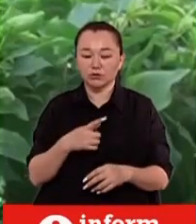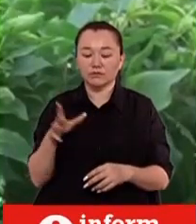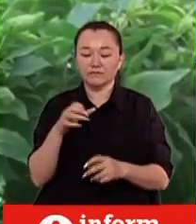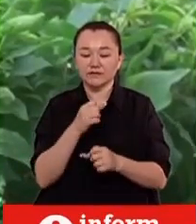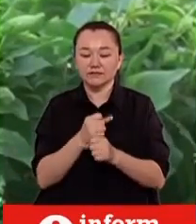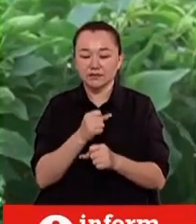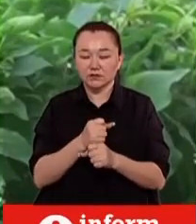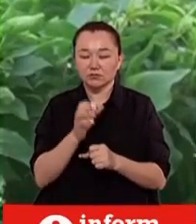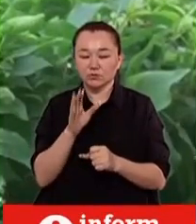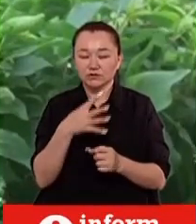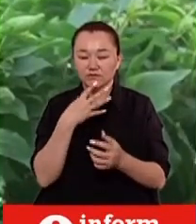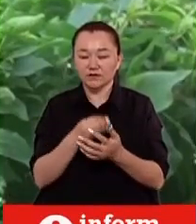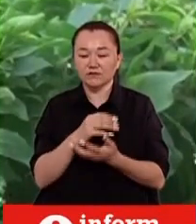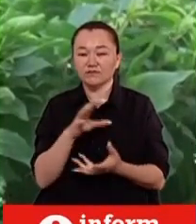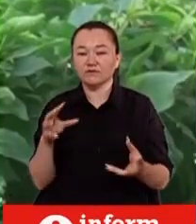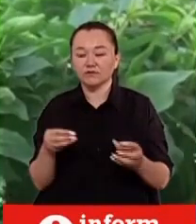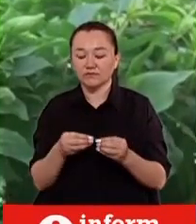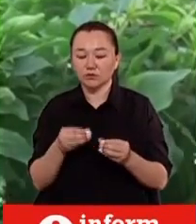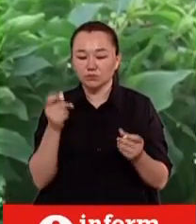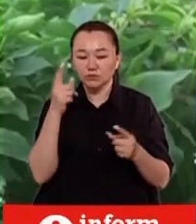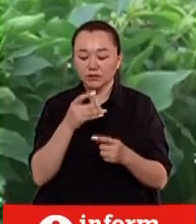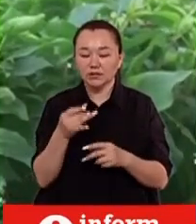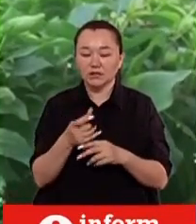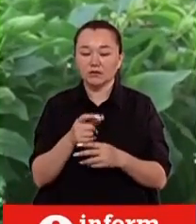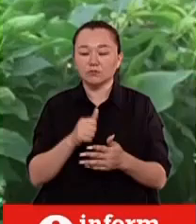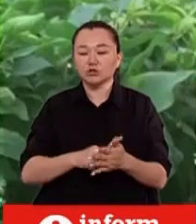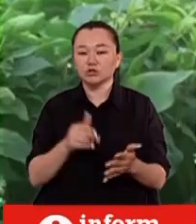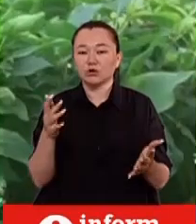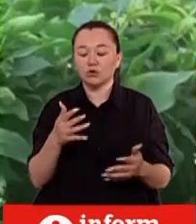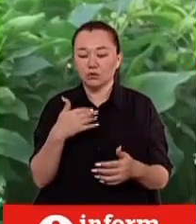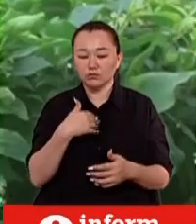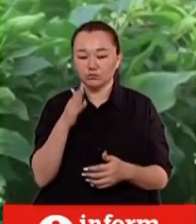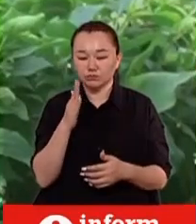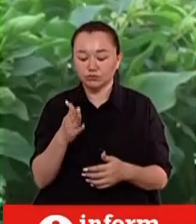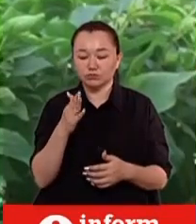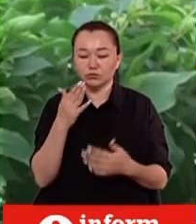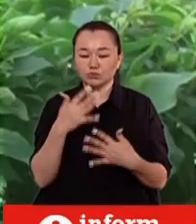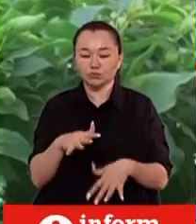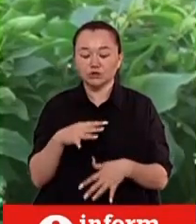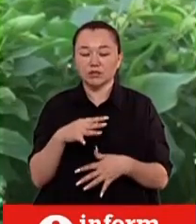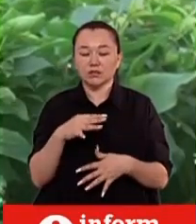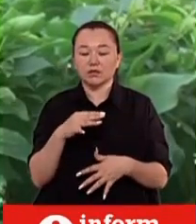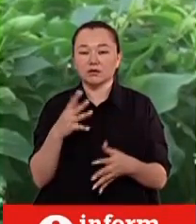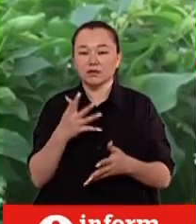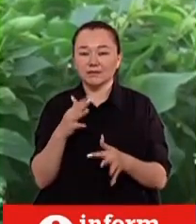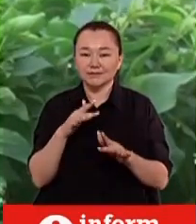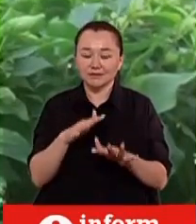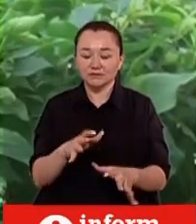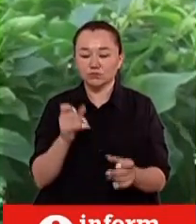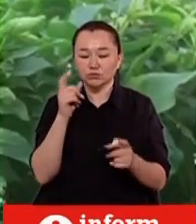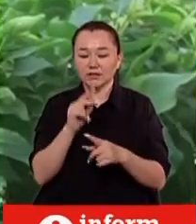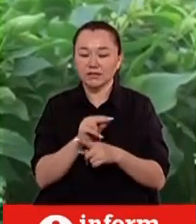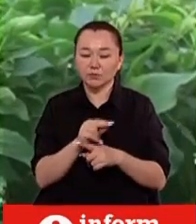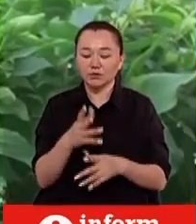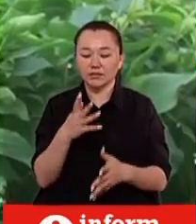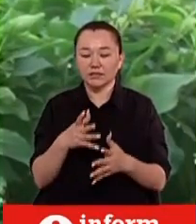сделают свои выводы. И на основании этих выводов мы будем уже предпринимать какие-то действия. Либо будем ремонтировать,